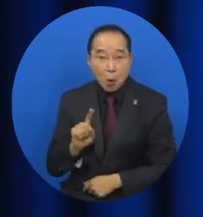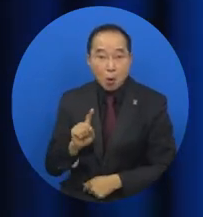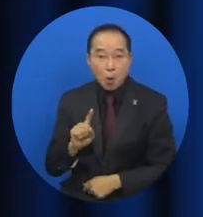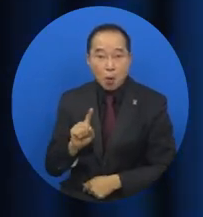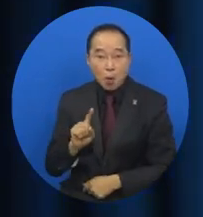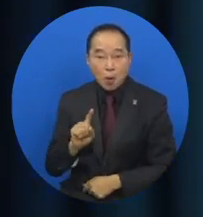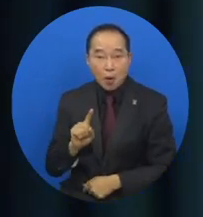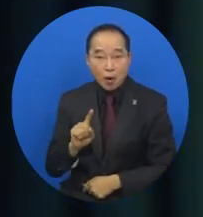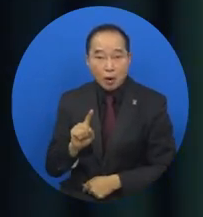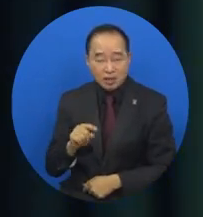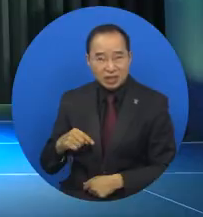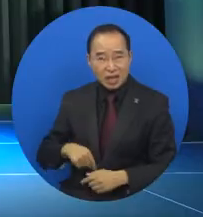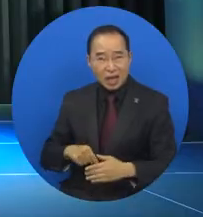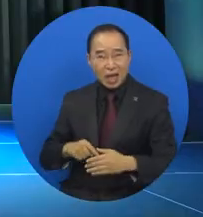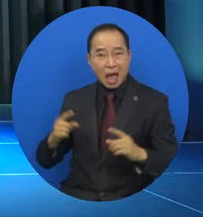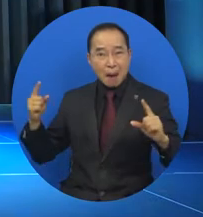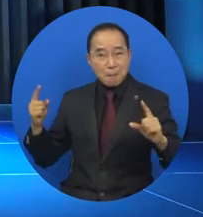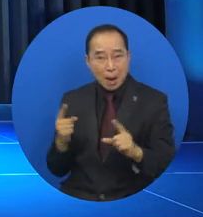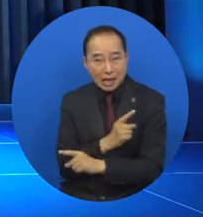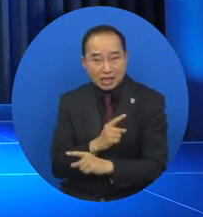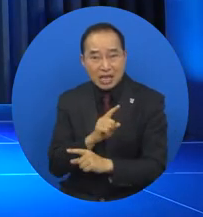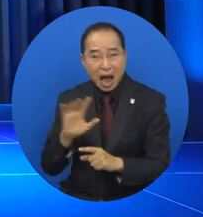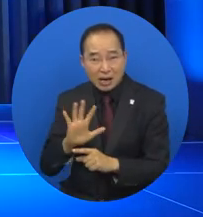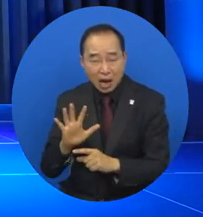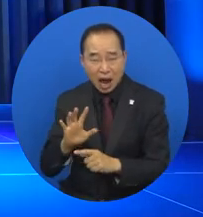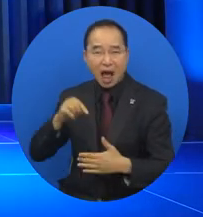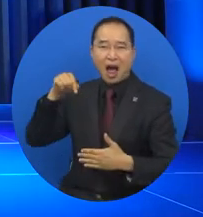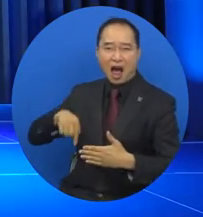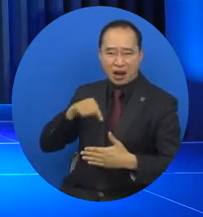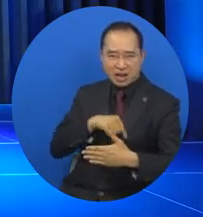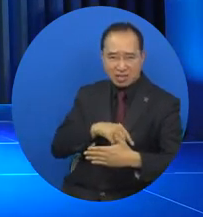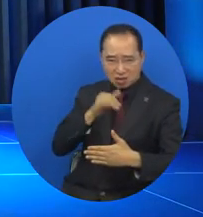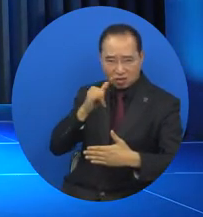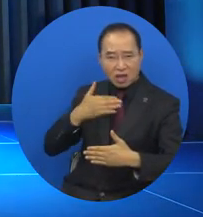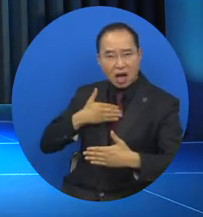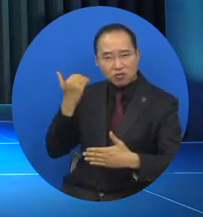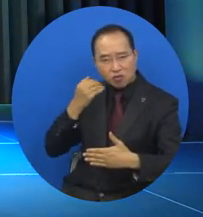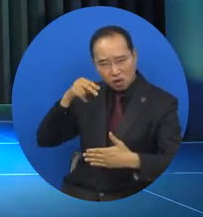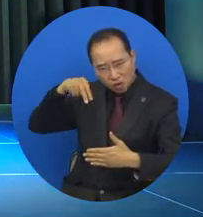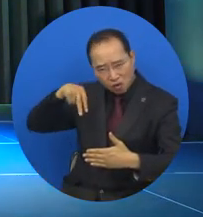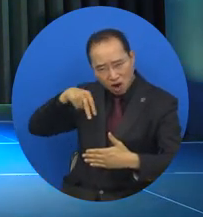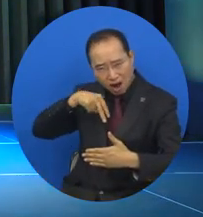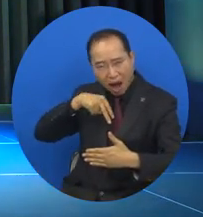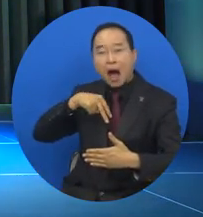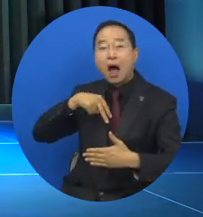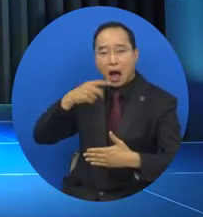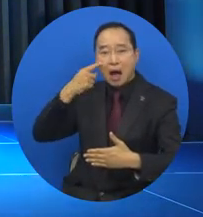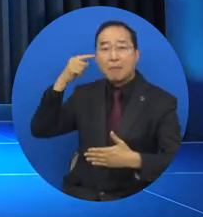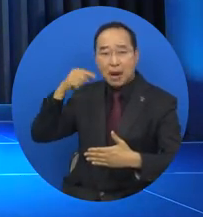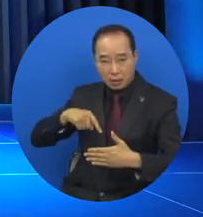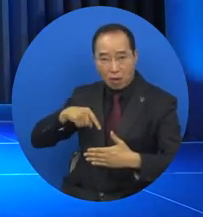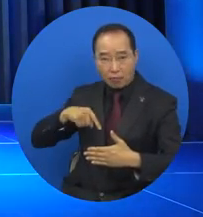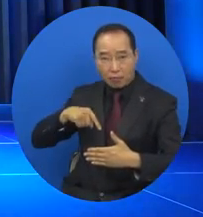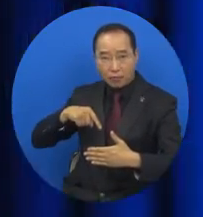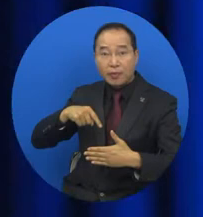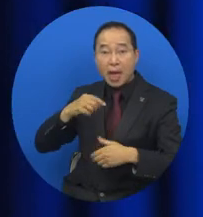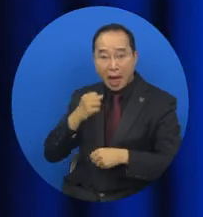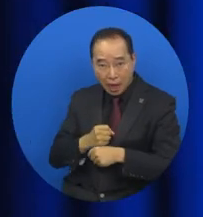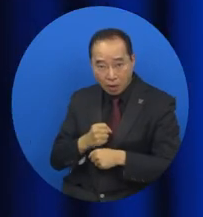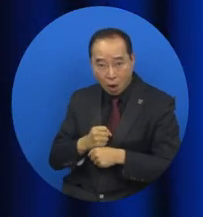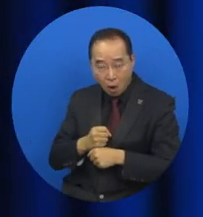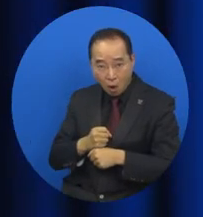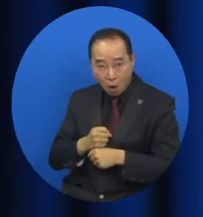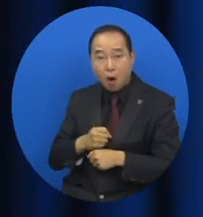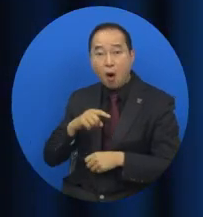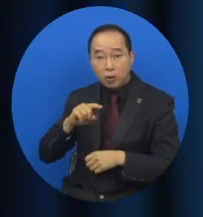그래서 성격 개조라는 것은 그 측면에서 봤을 때 바뀌는 것이 아니라 안에 있는 것들을 더 발견해 냄으로